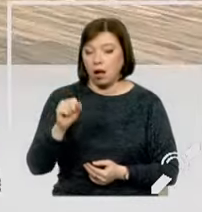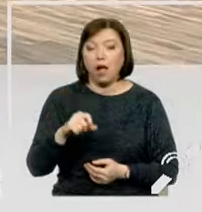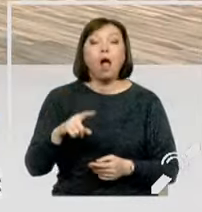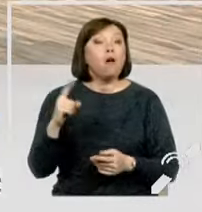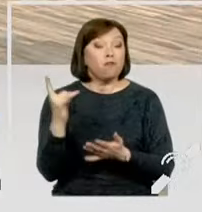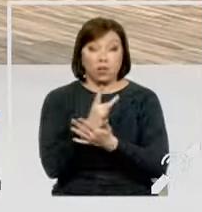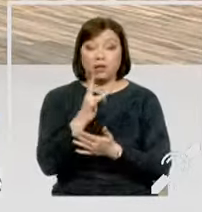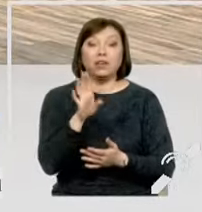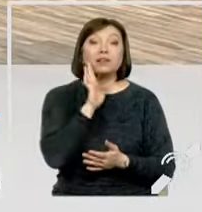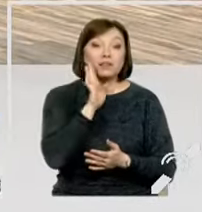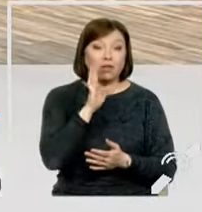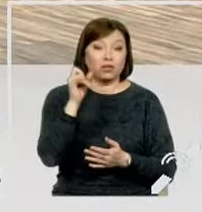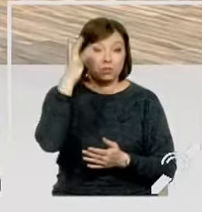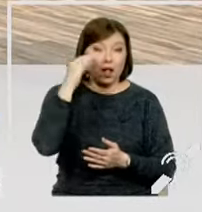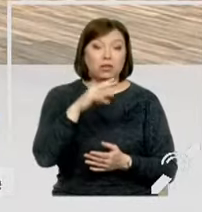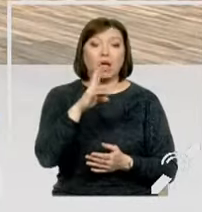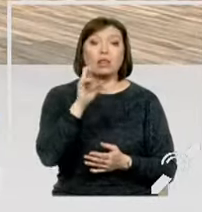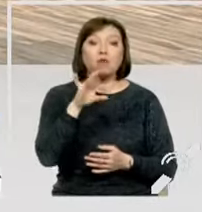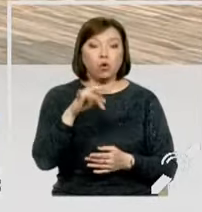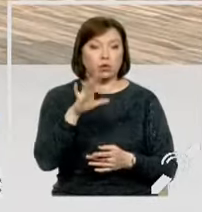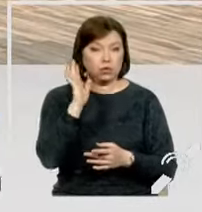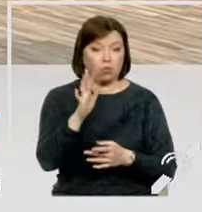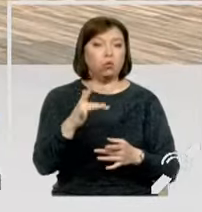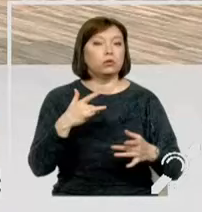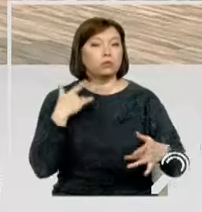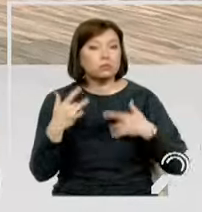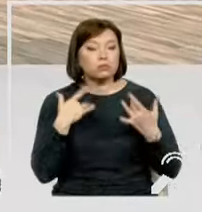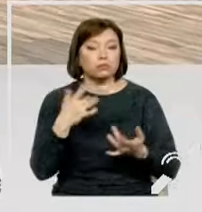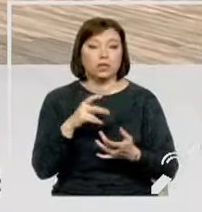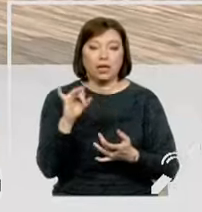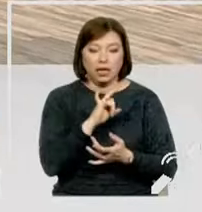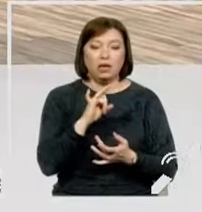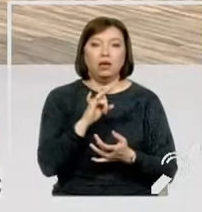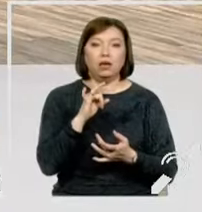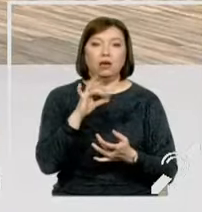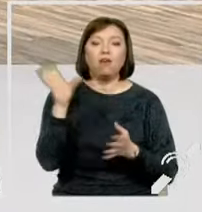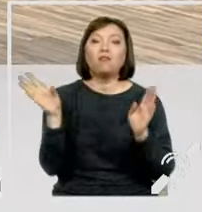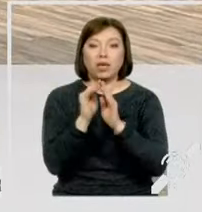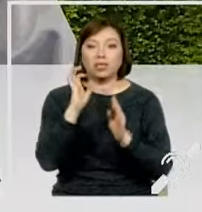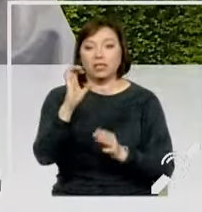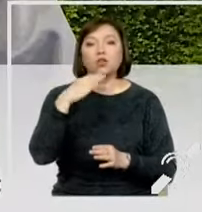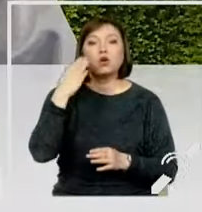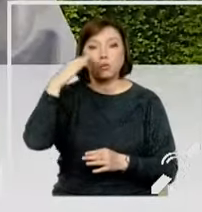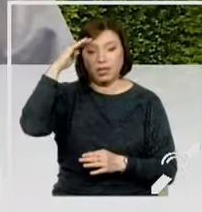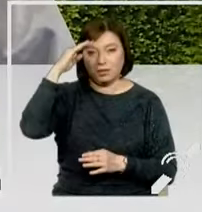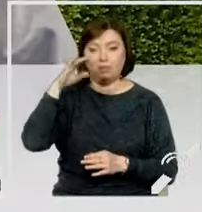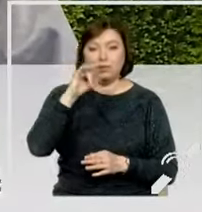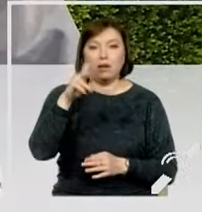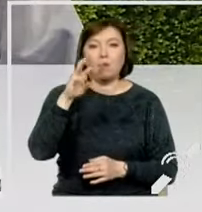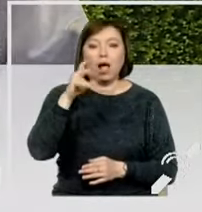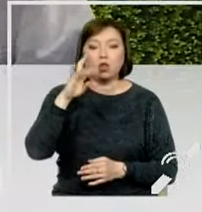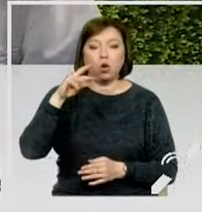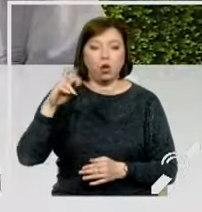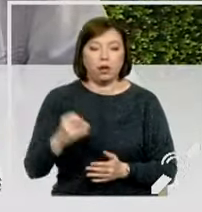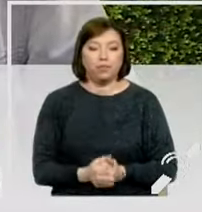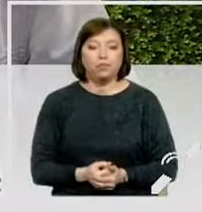soprană Valentina Anafornița va avea și un rol dramatic și va da replică îndrăgitului actor român Marius Manole. Acum, cea mai mare provocare pentru mine e